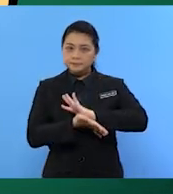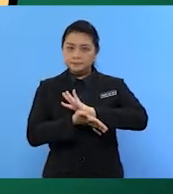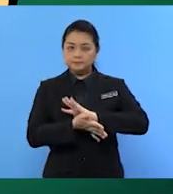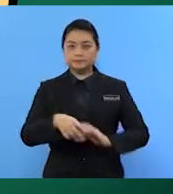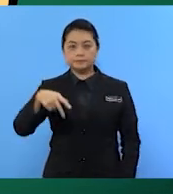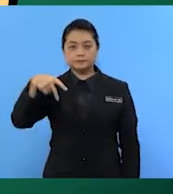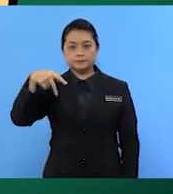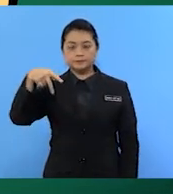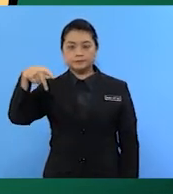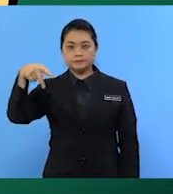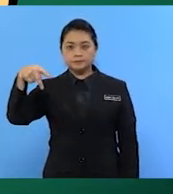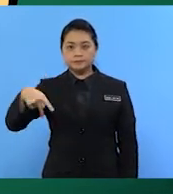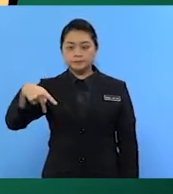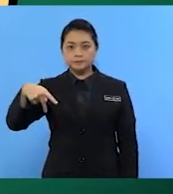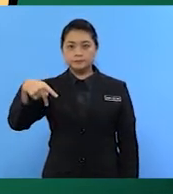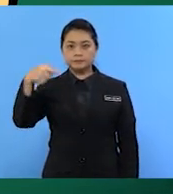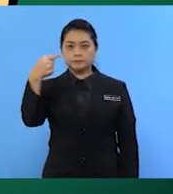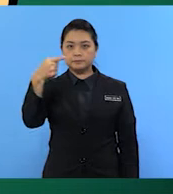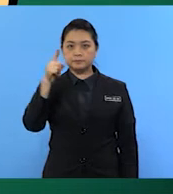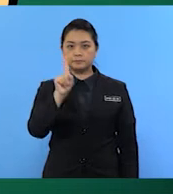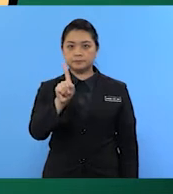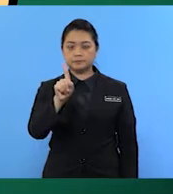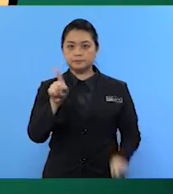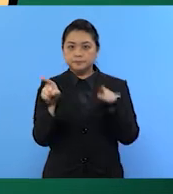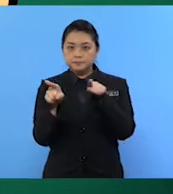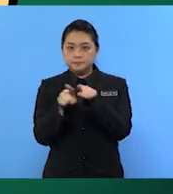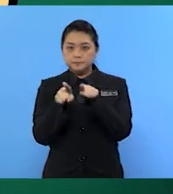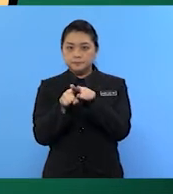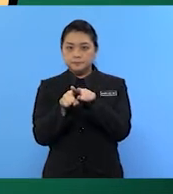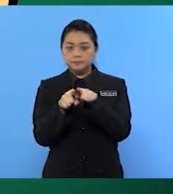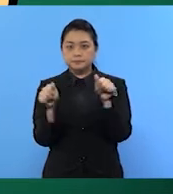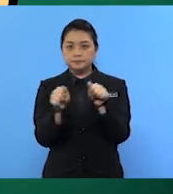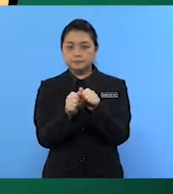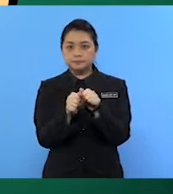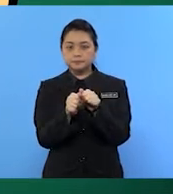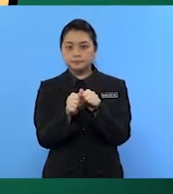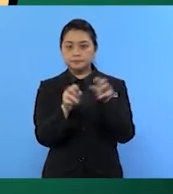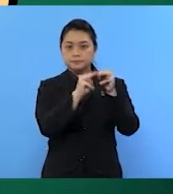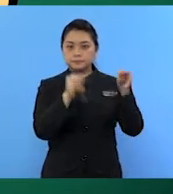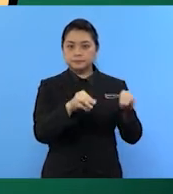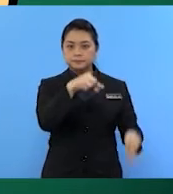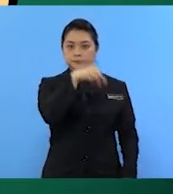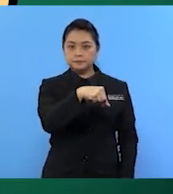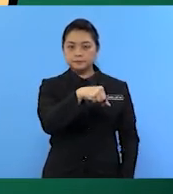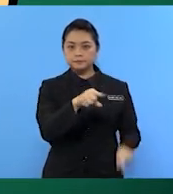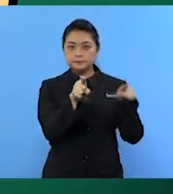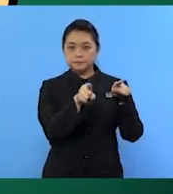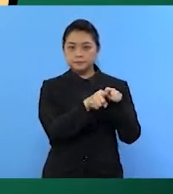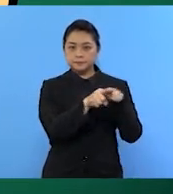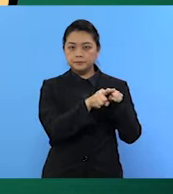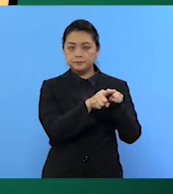P kuasa negatif 1 sama dengan matriks Q sama dengan